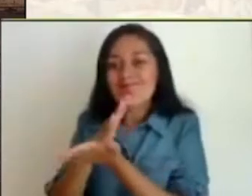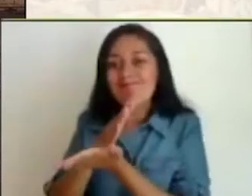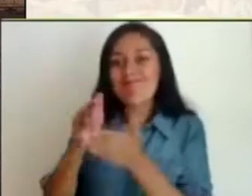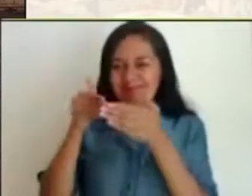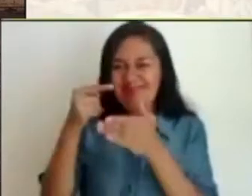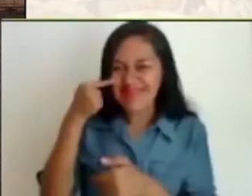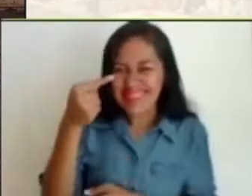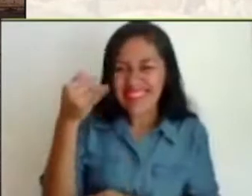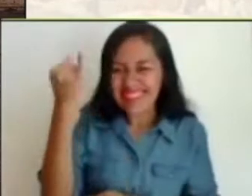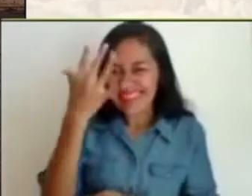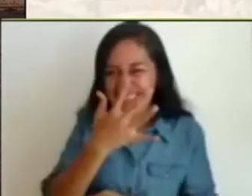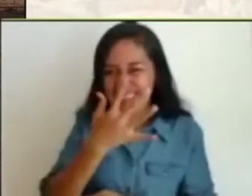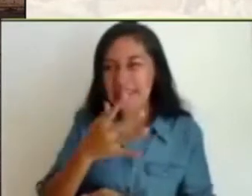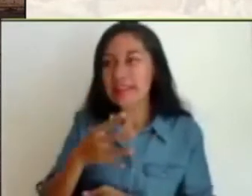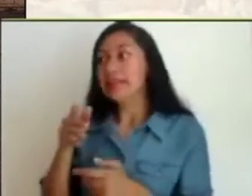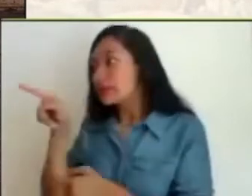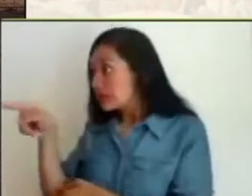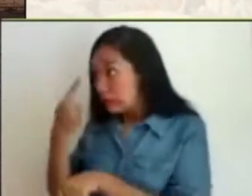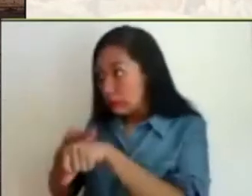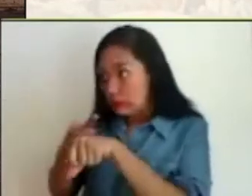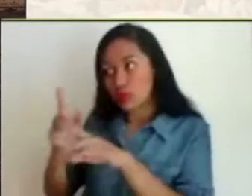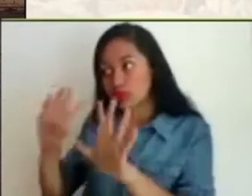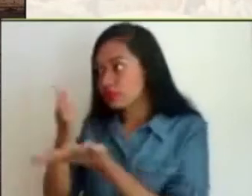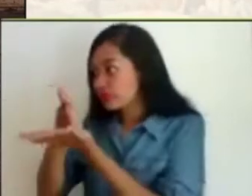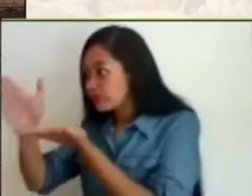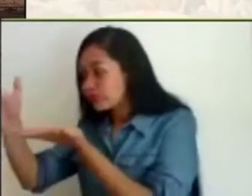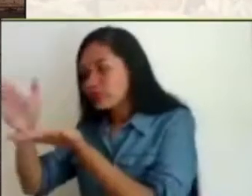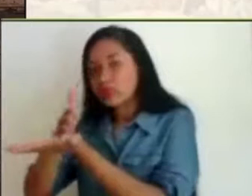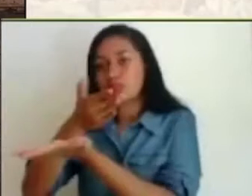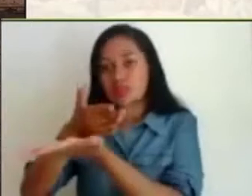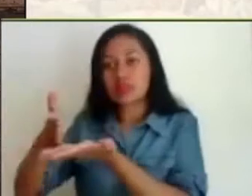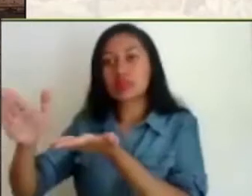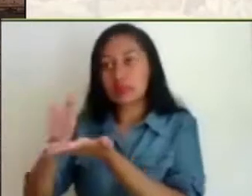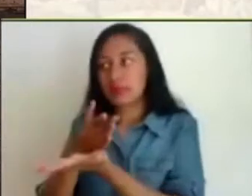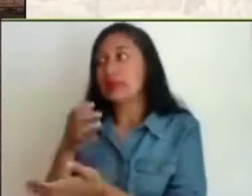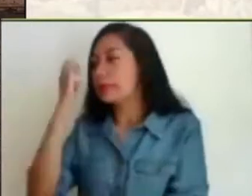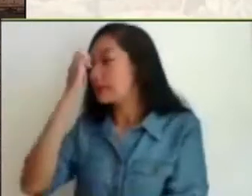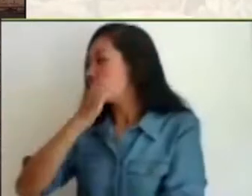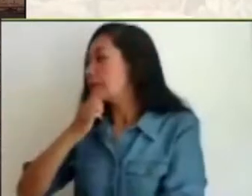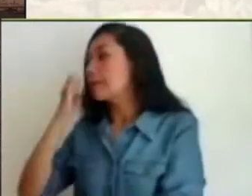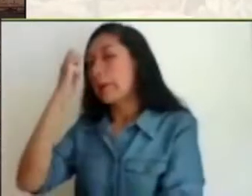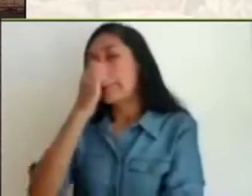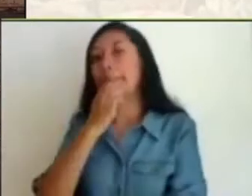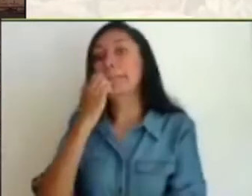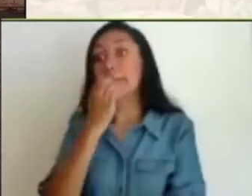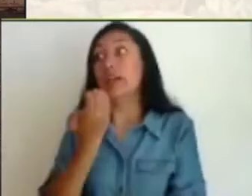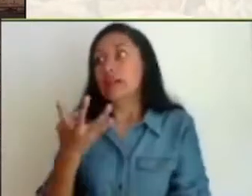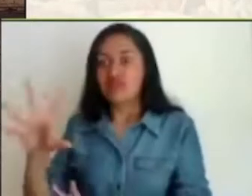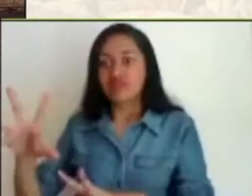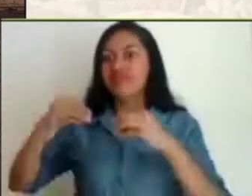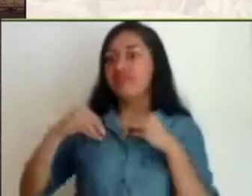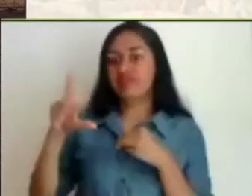Questo lazaretto, la prima struttura al mondo destinata ai malati di peste, assunse poi il nome di lazaretto